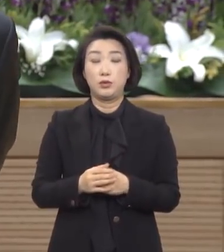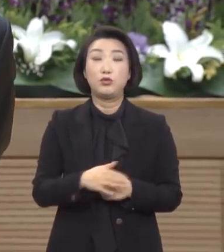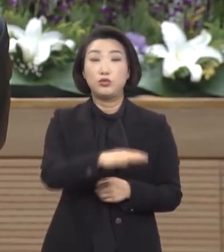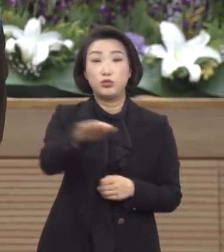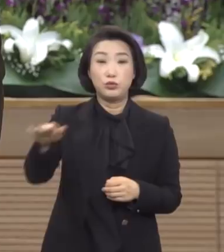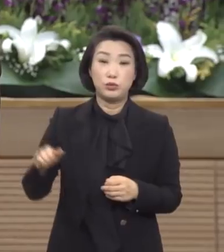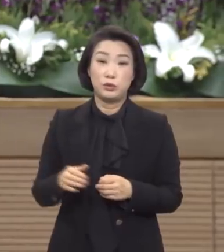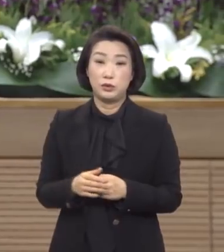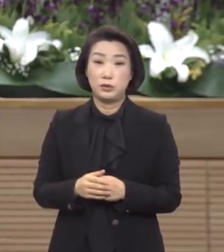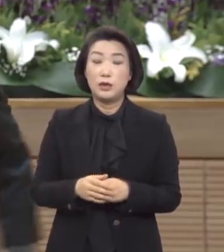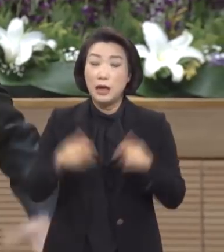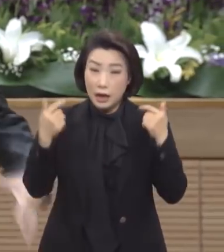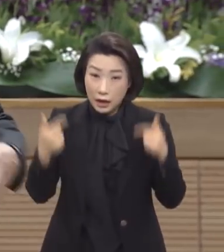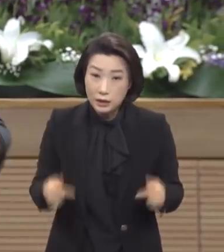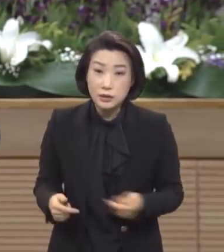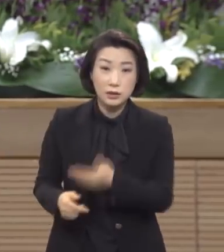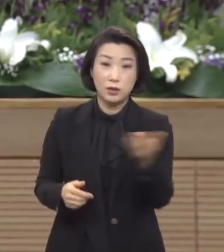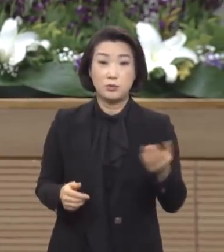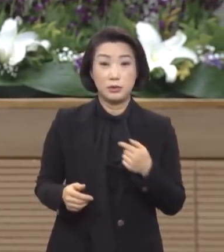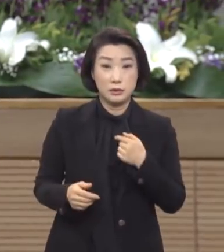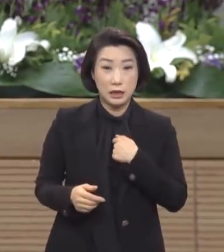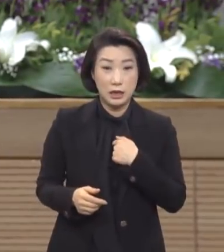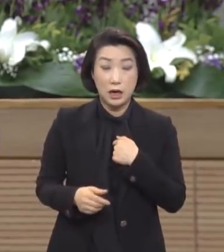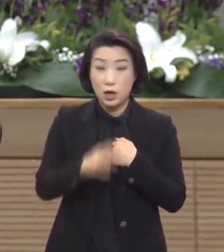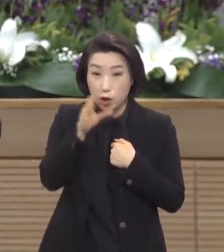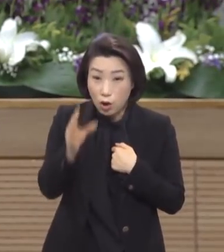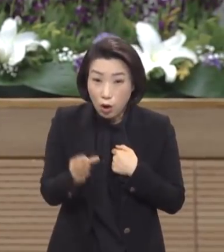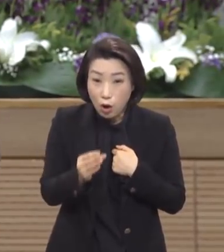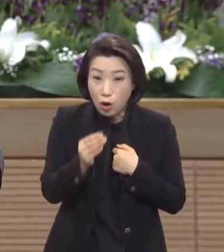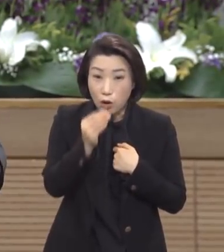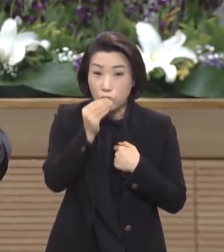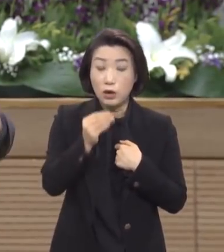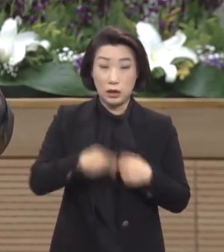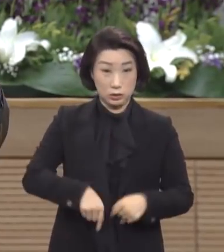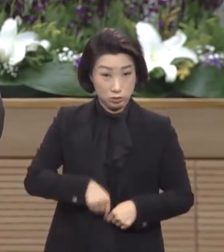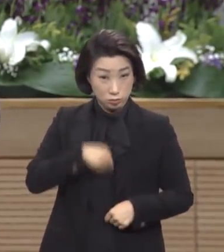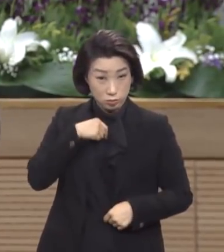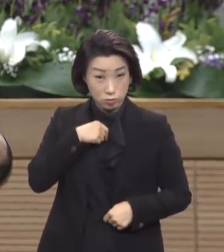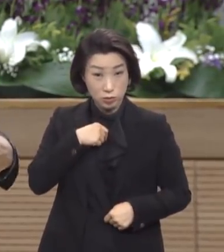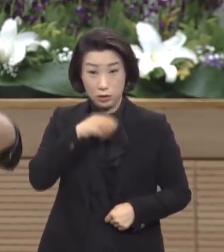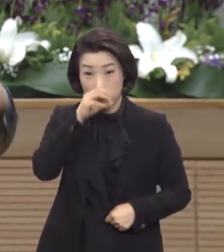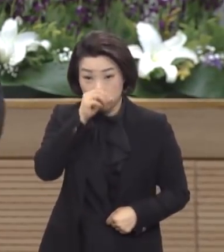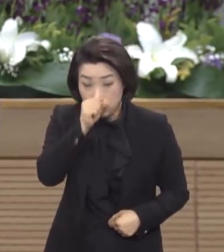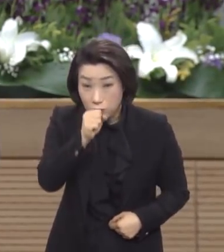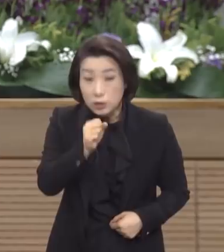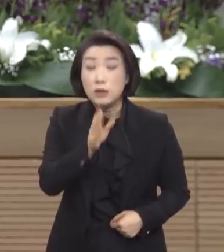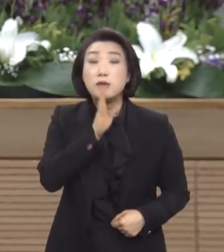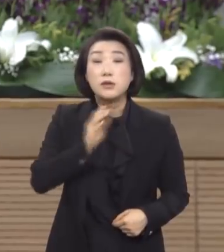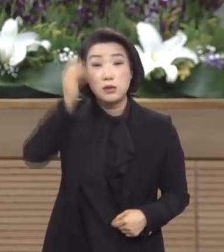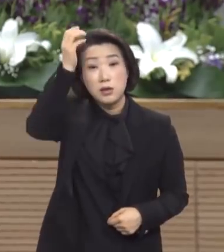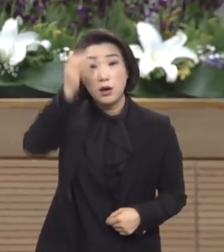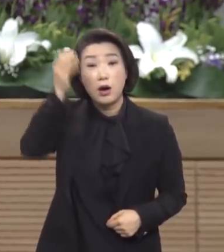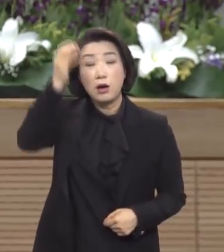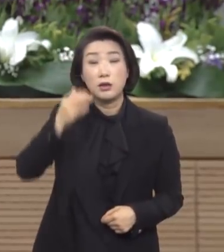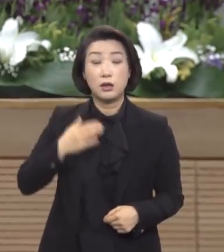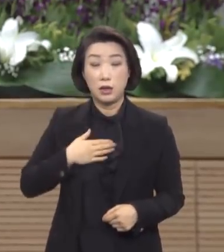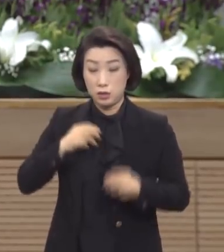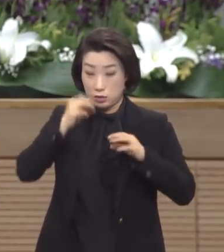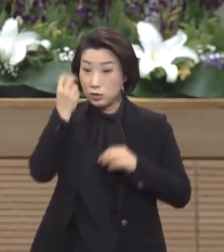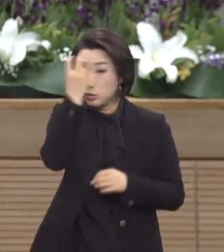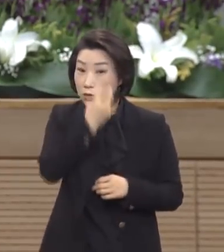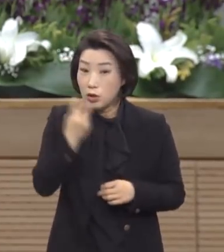우리는 항상 내가 거룩하냐 의로우냐 선하냐 신령하냐는